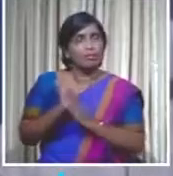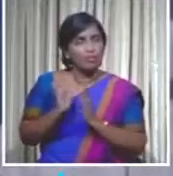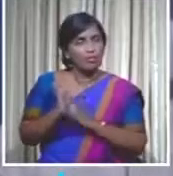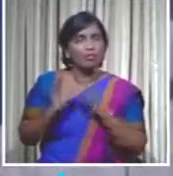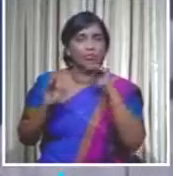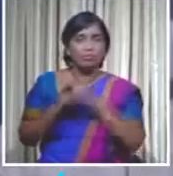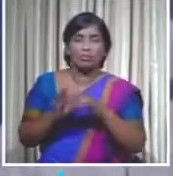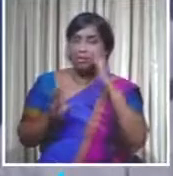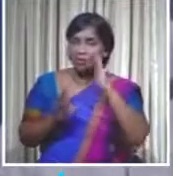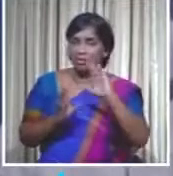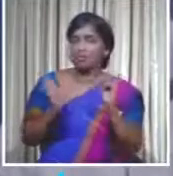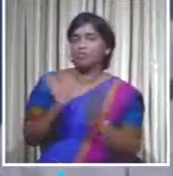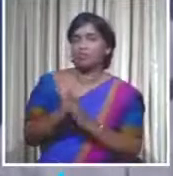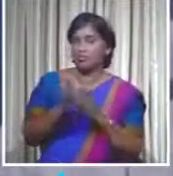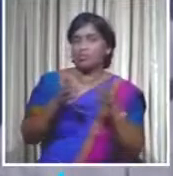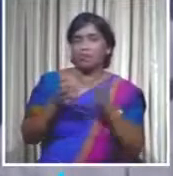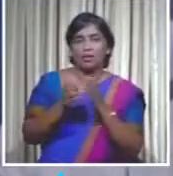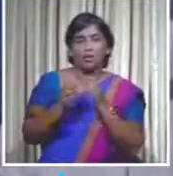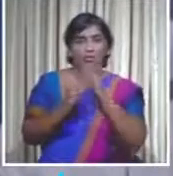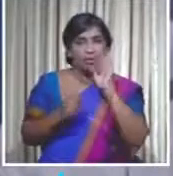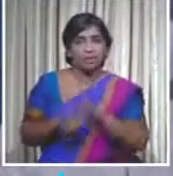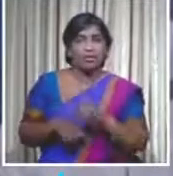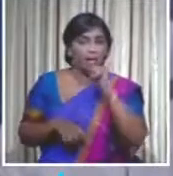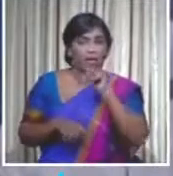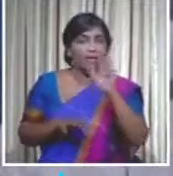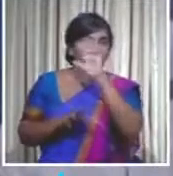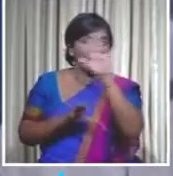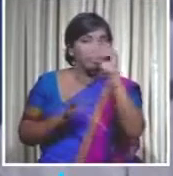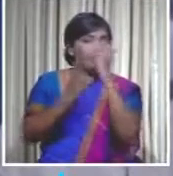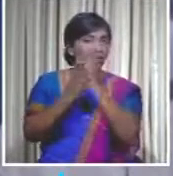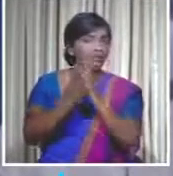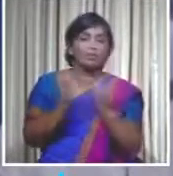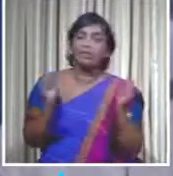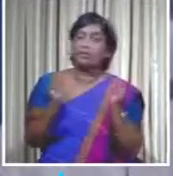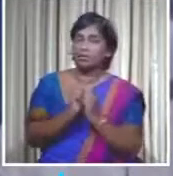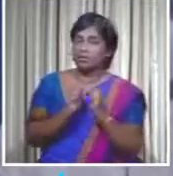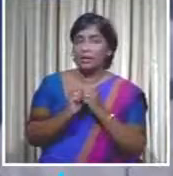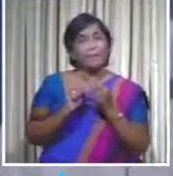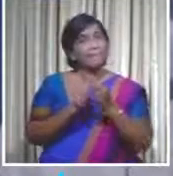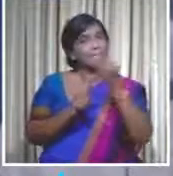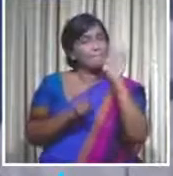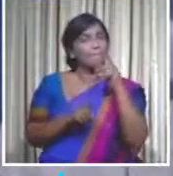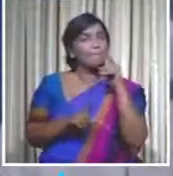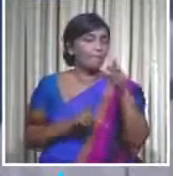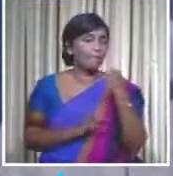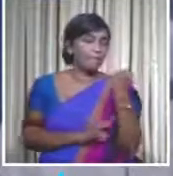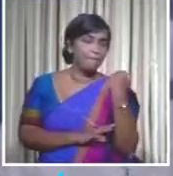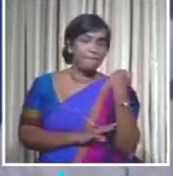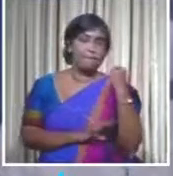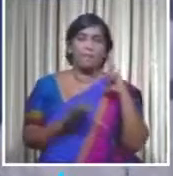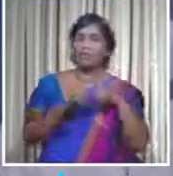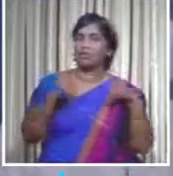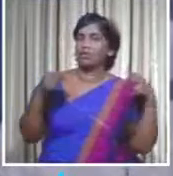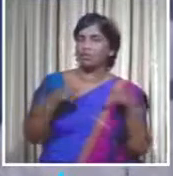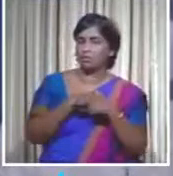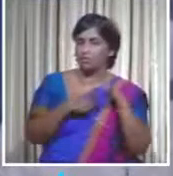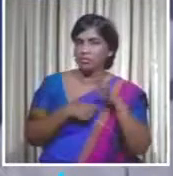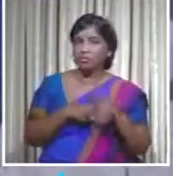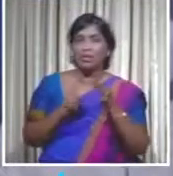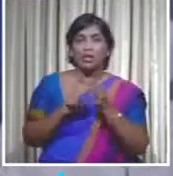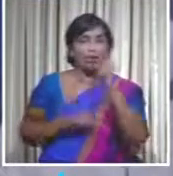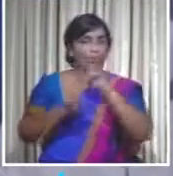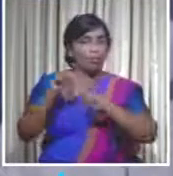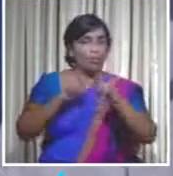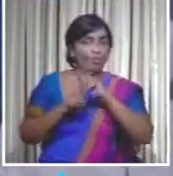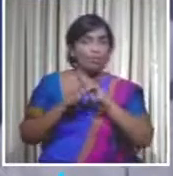टीक स्वाधीन वेडकरोने एक दानमें संशोधने अटते जनाधिपति तुमाट तिबुनु बलतल कप्पादु करला